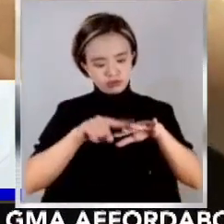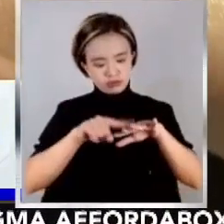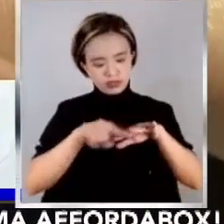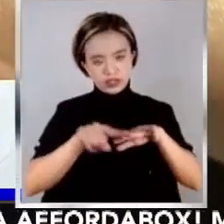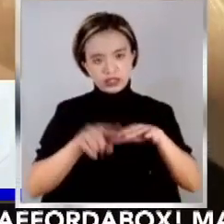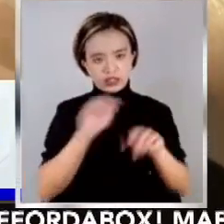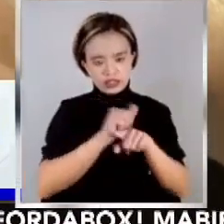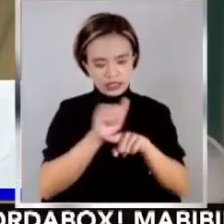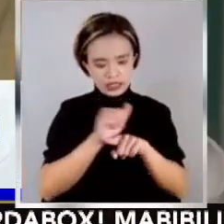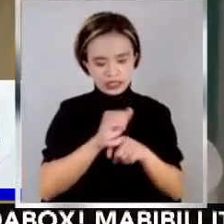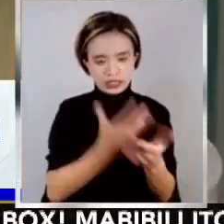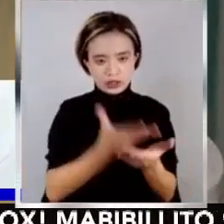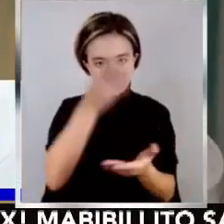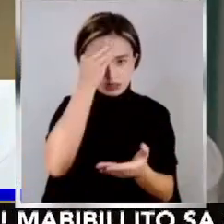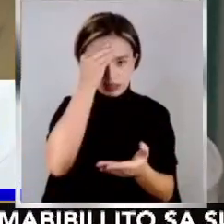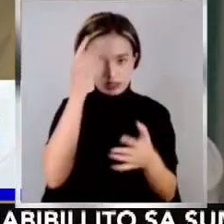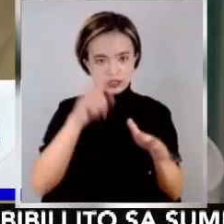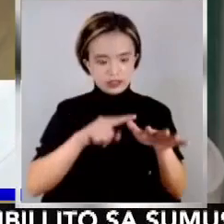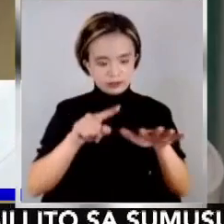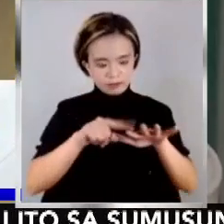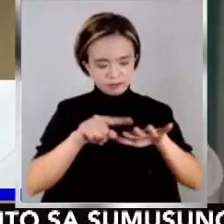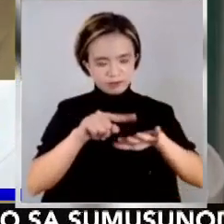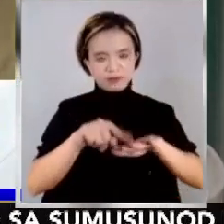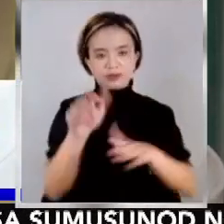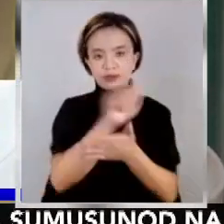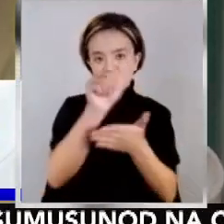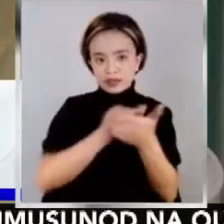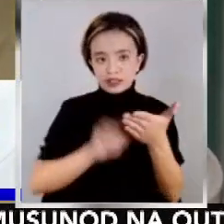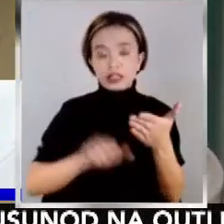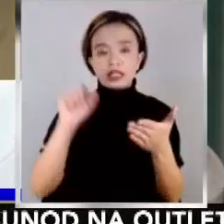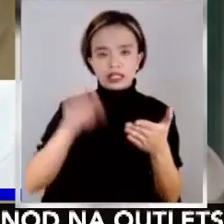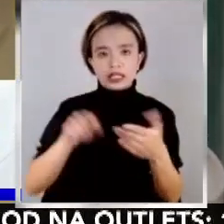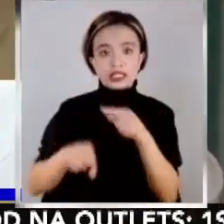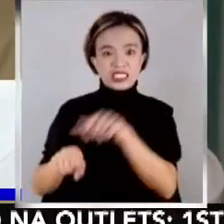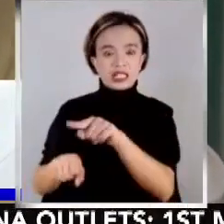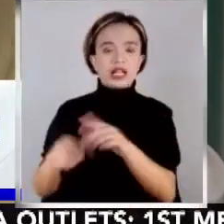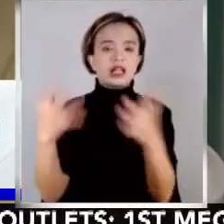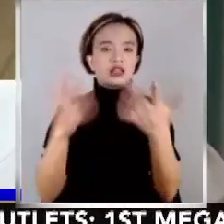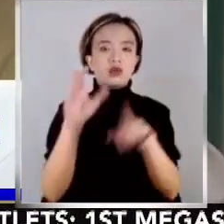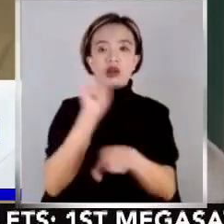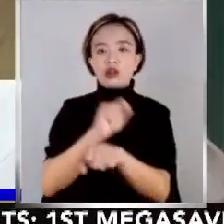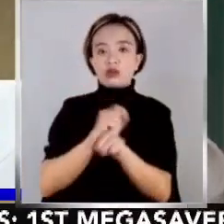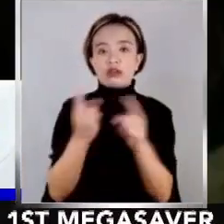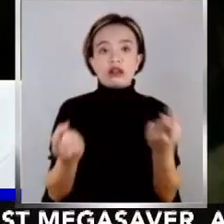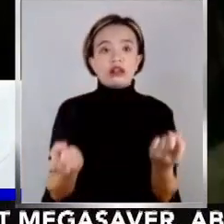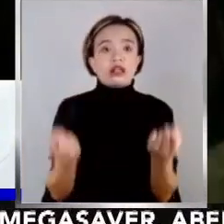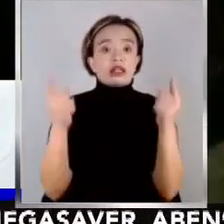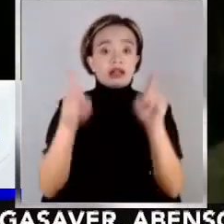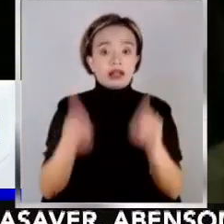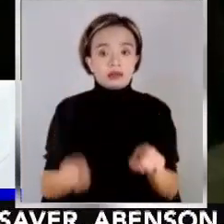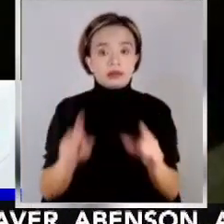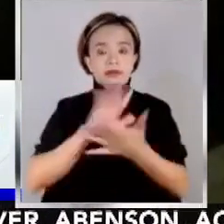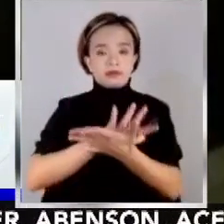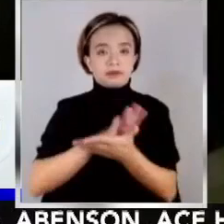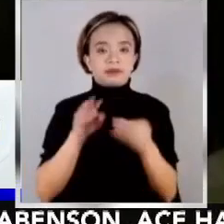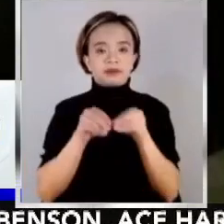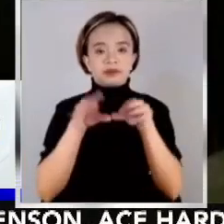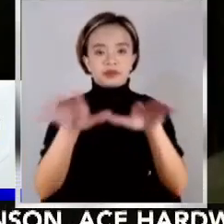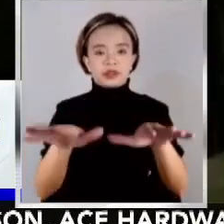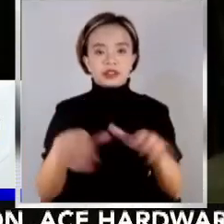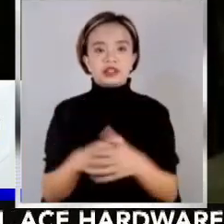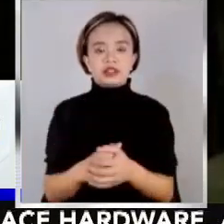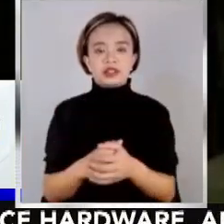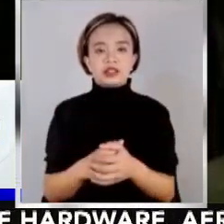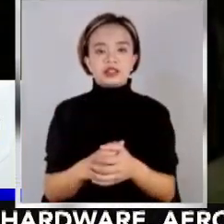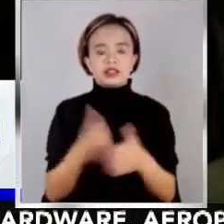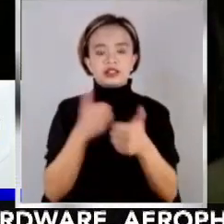nail extension. At bagamat isa si Gretchen sa mga nawala ng trabaho noong kasagsaga ng pandemya, senior nail technician at